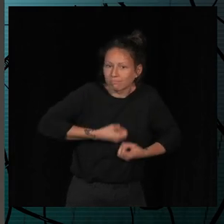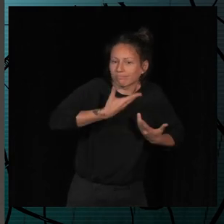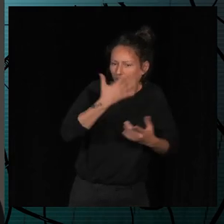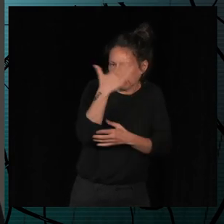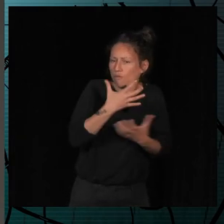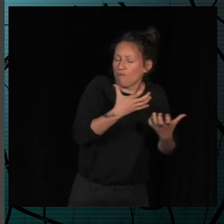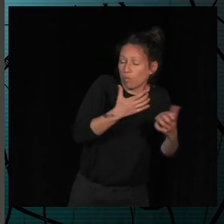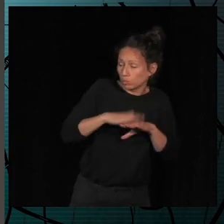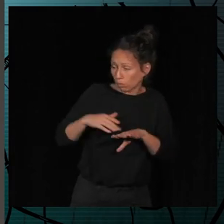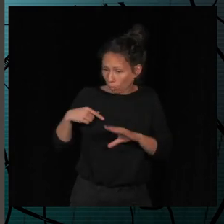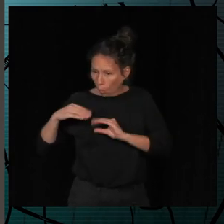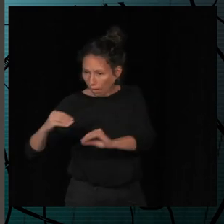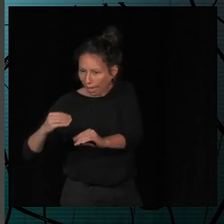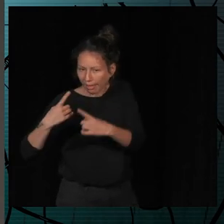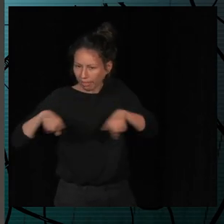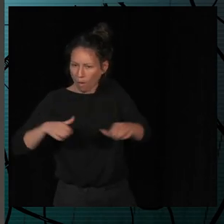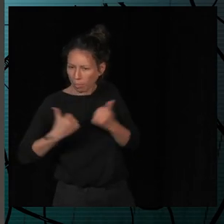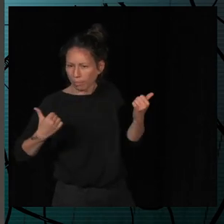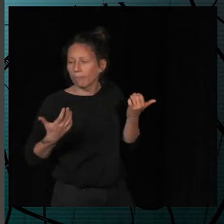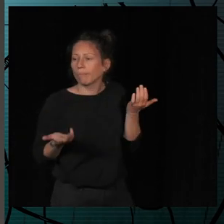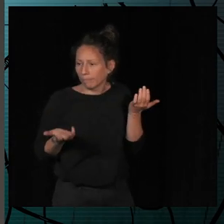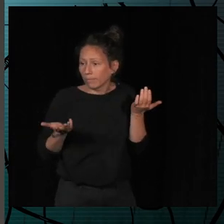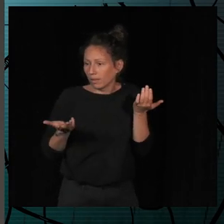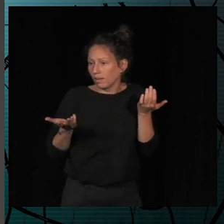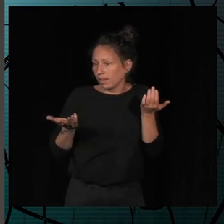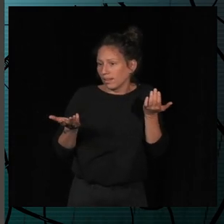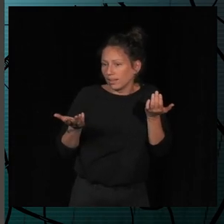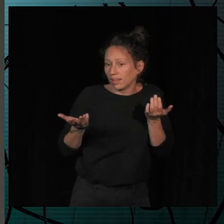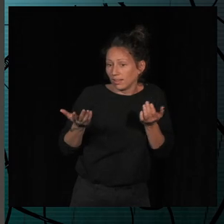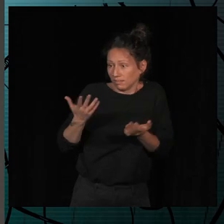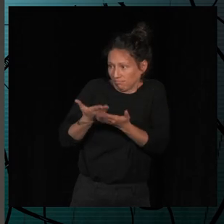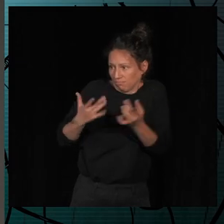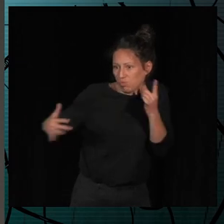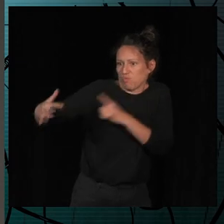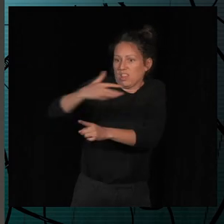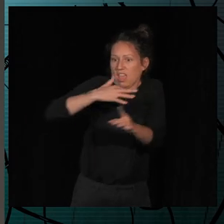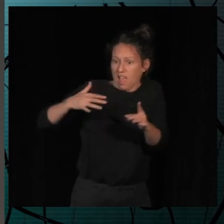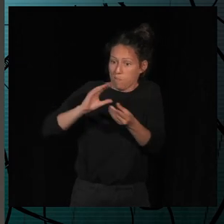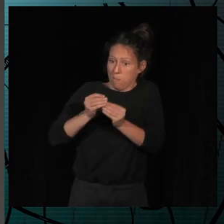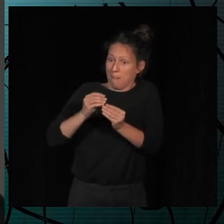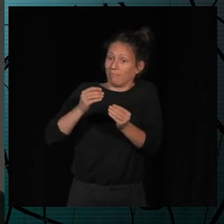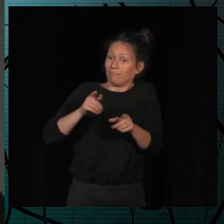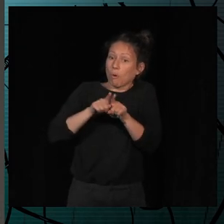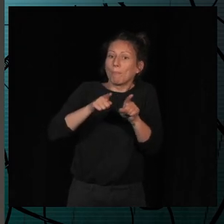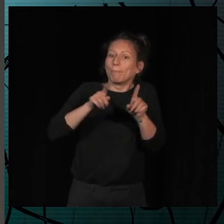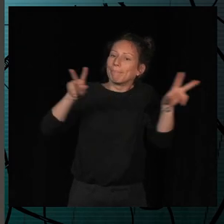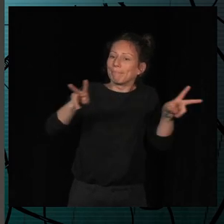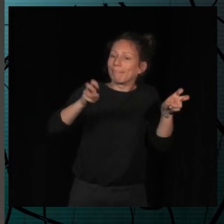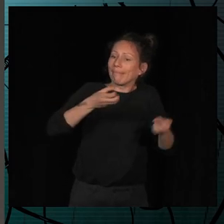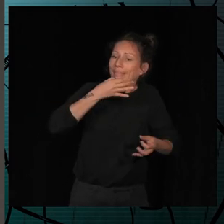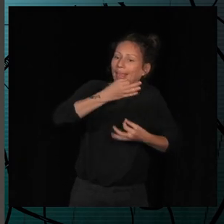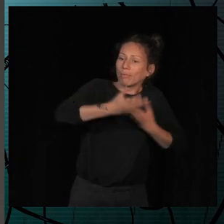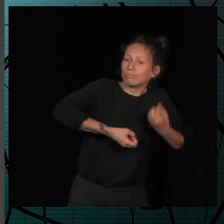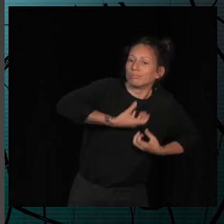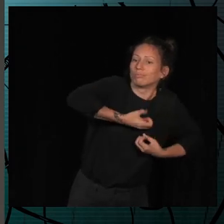comportements or les représentations des gens dans la vie sociale excusez-moi mais c'est pas le problème problème c'est les comportements et puis le deuxième biais